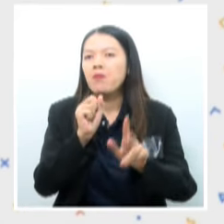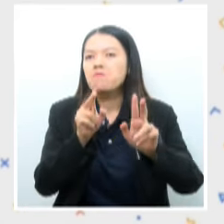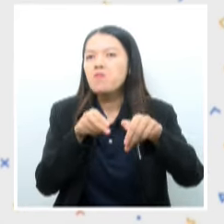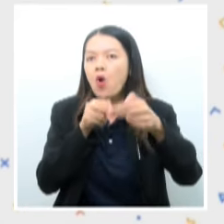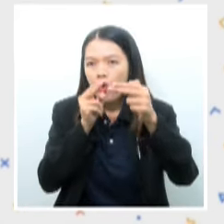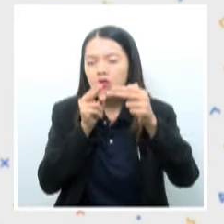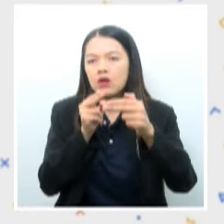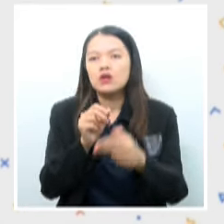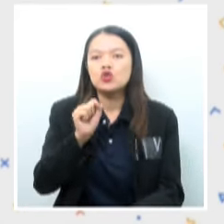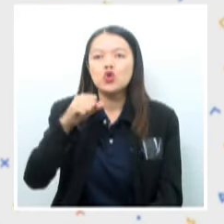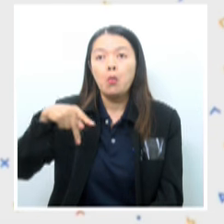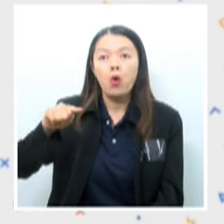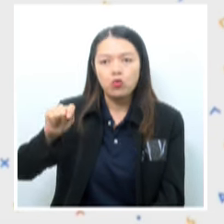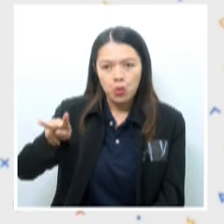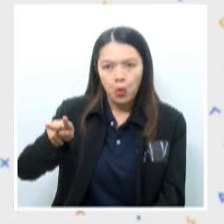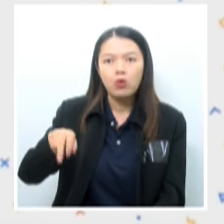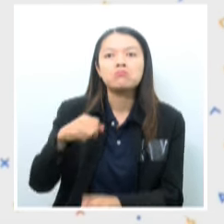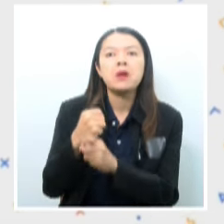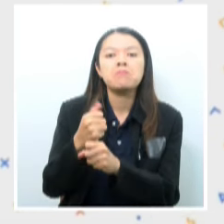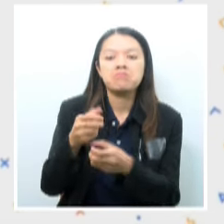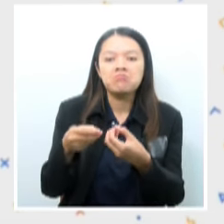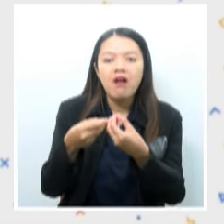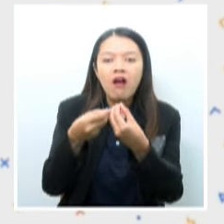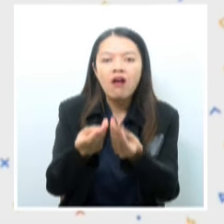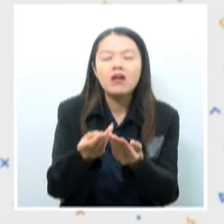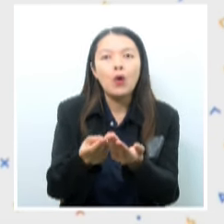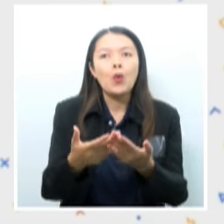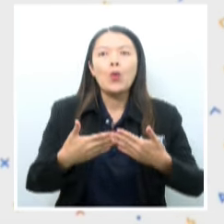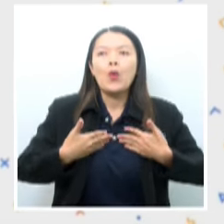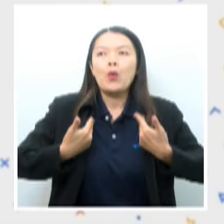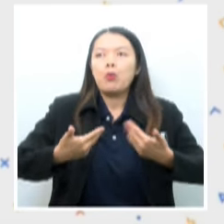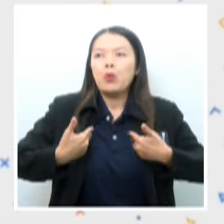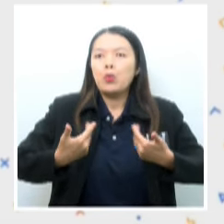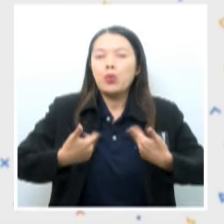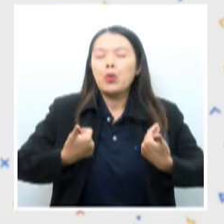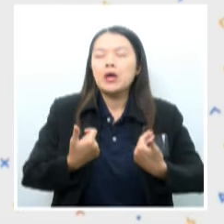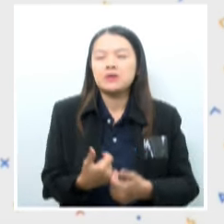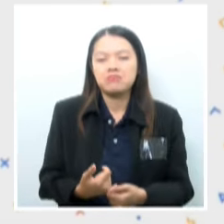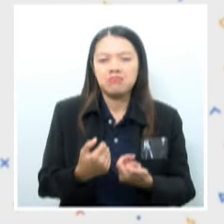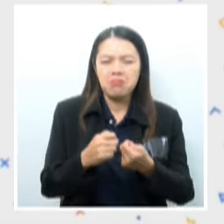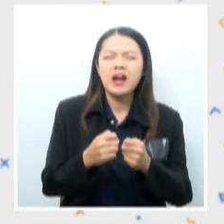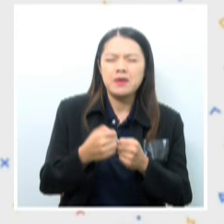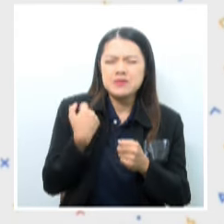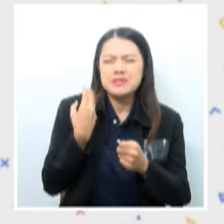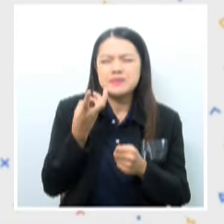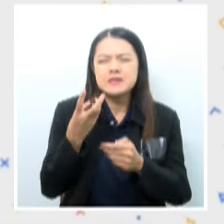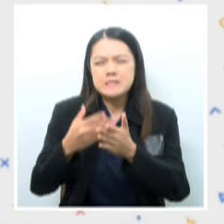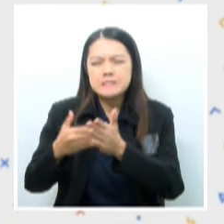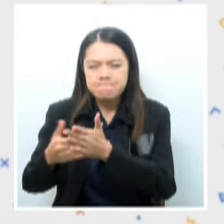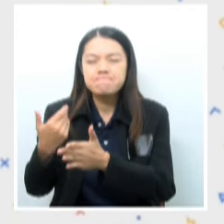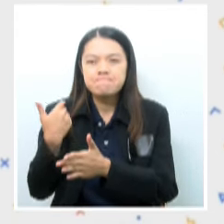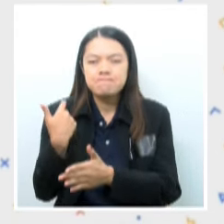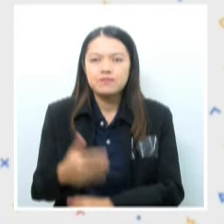ก็จัดการให้เรียบร้อยแล้วเป็นสอบออนไลน์โดนใจทุกพวกเราหลายๆคนนะครับซึ่งปัญหามันก็มีบ้างเล็กน้อยนะครับ